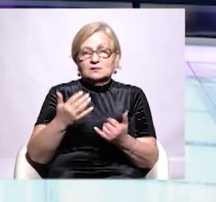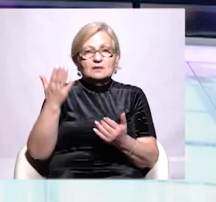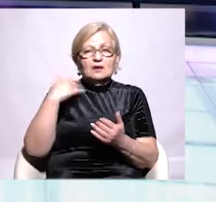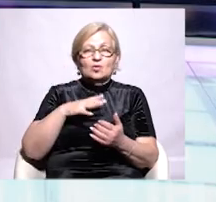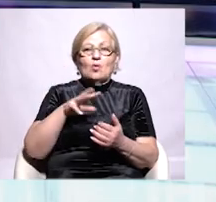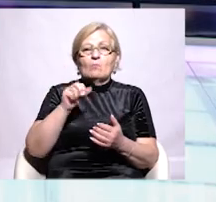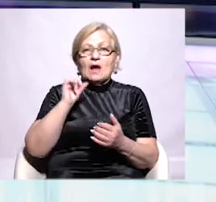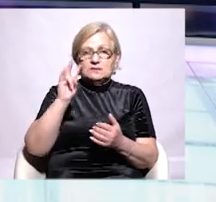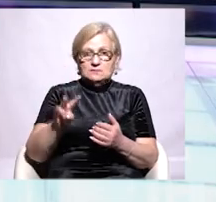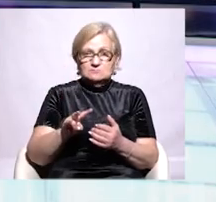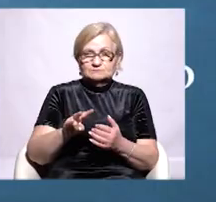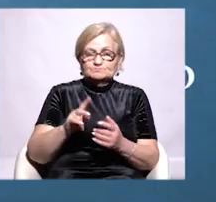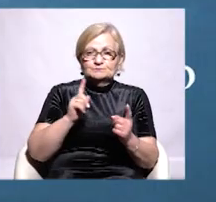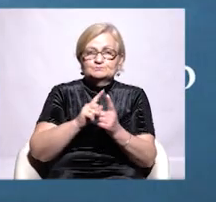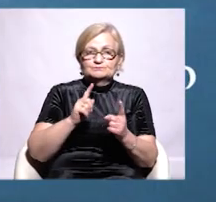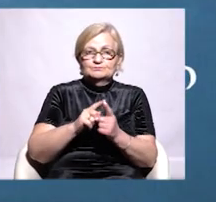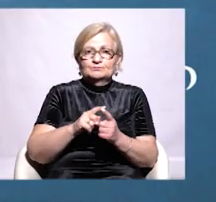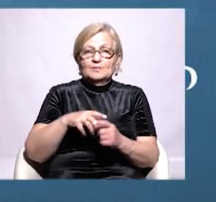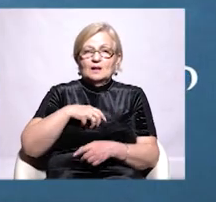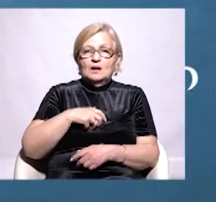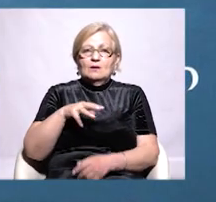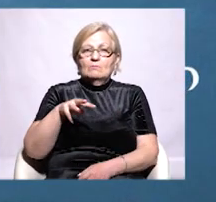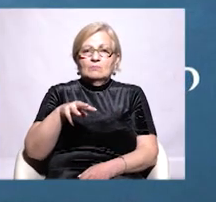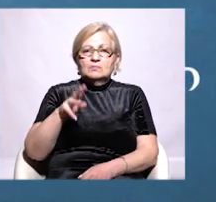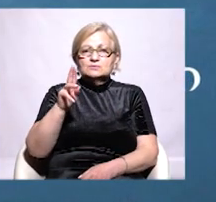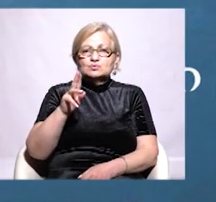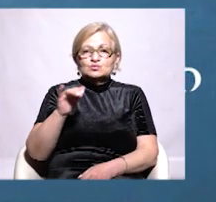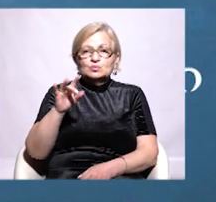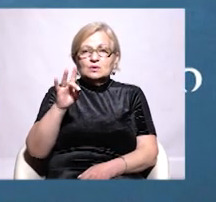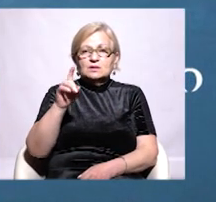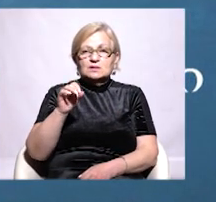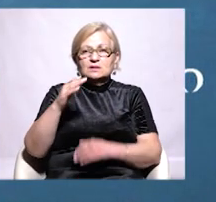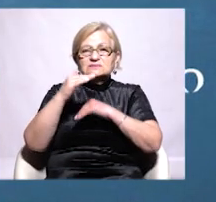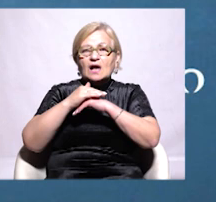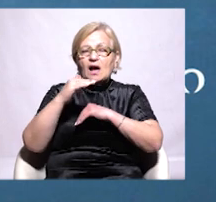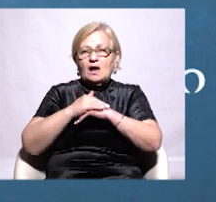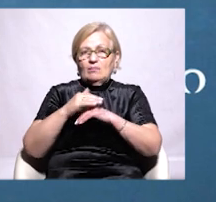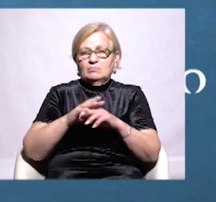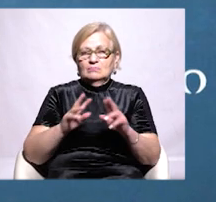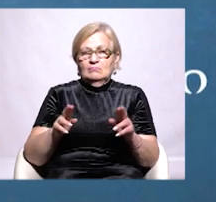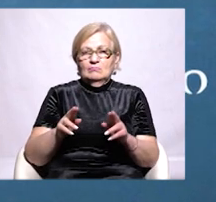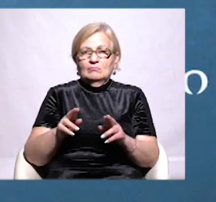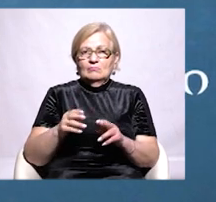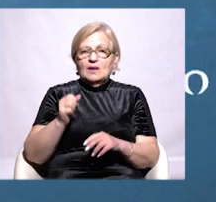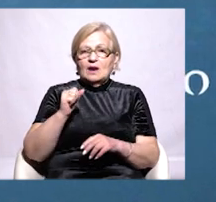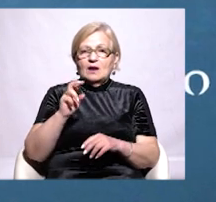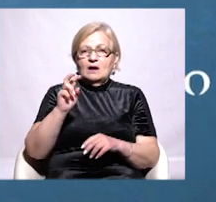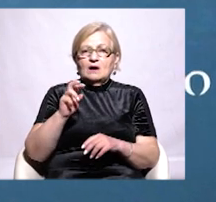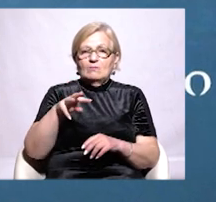ნაცვალსახელისგან წარმოდგება. შეხვდებათ ფორმა მწუხრი, რომელიც საღამოს ნიშნავს. Შეხვდებათ